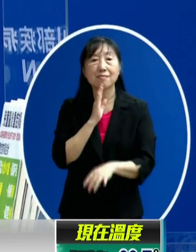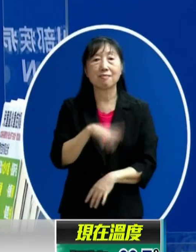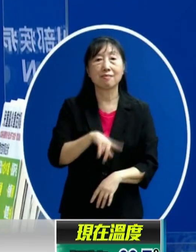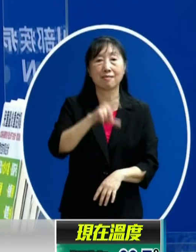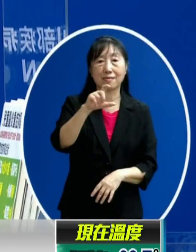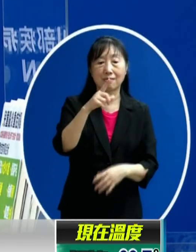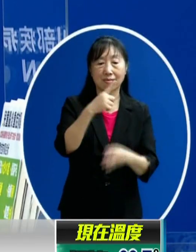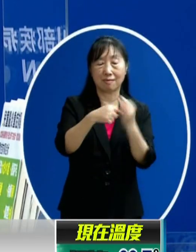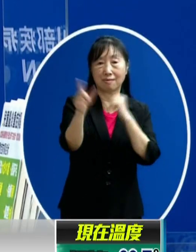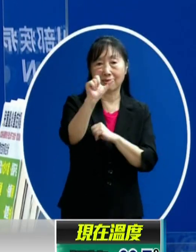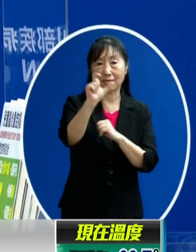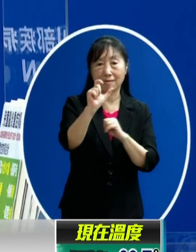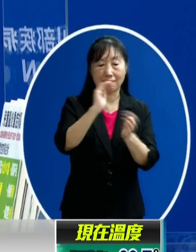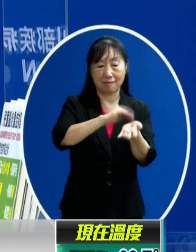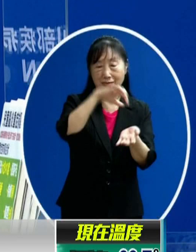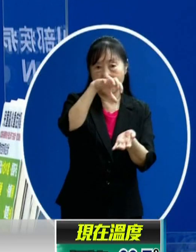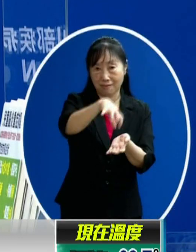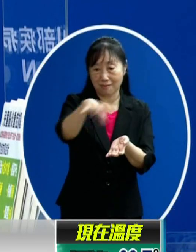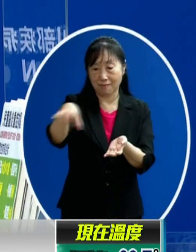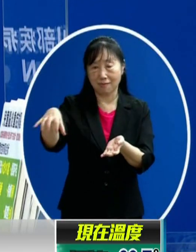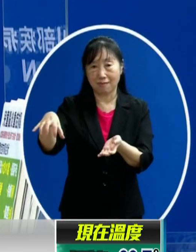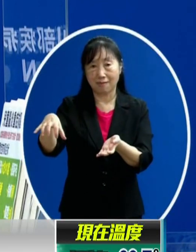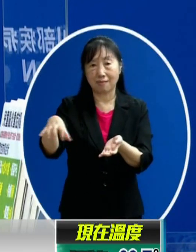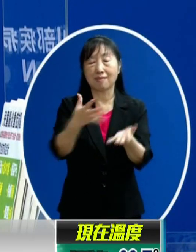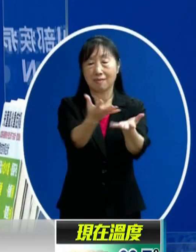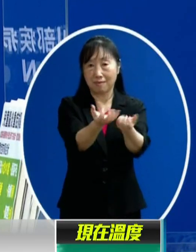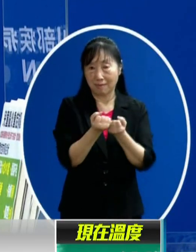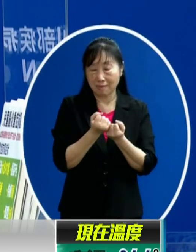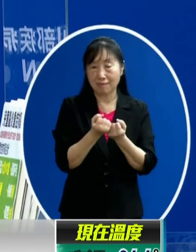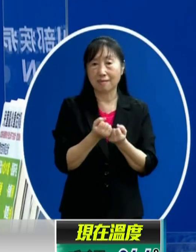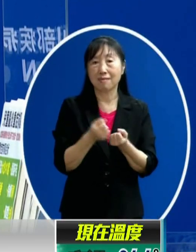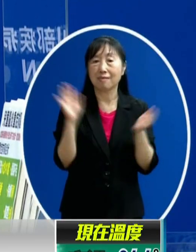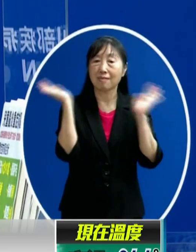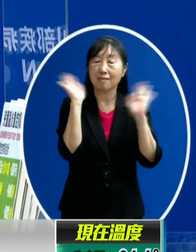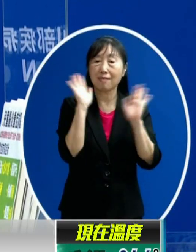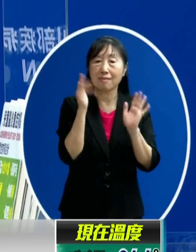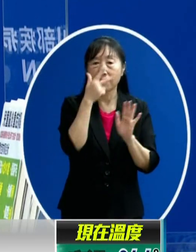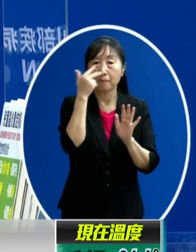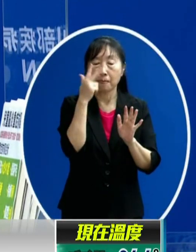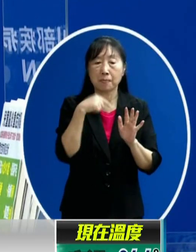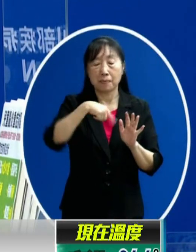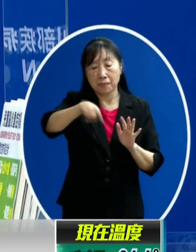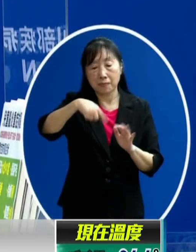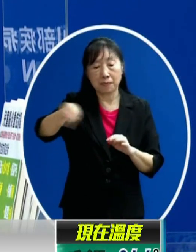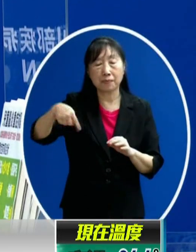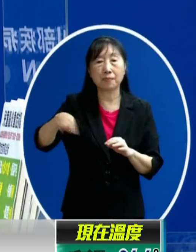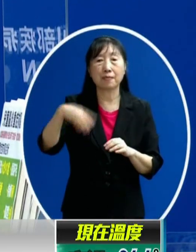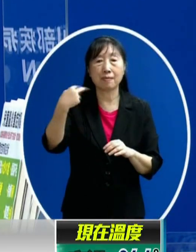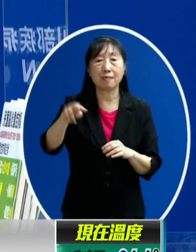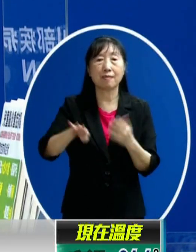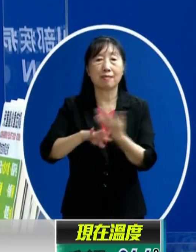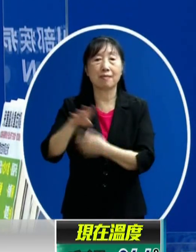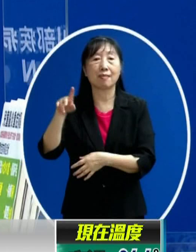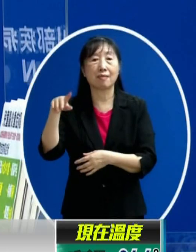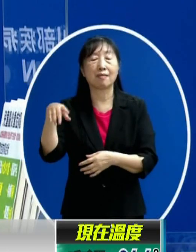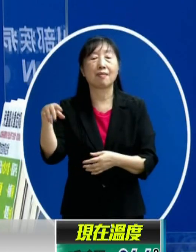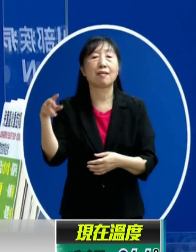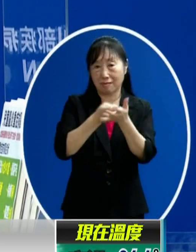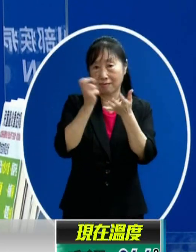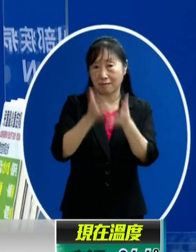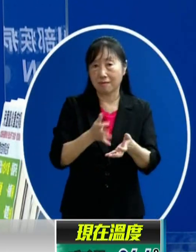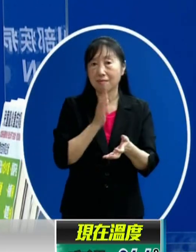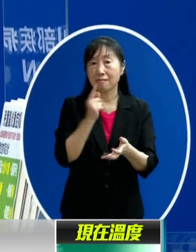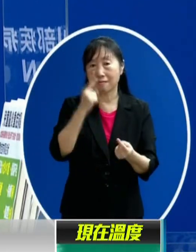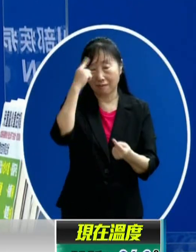60家的这个医院啊负责这个儿童的绿色通道，另外有26家的重度级的急救责任医院